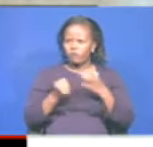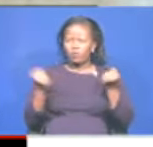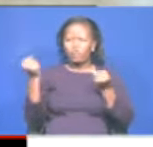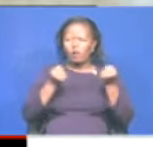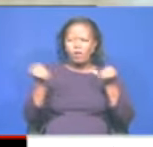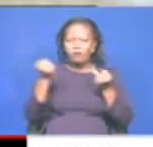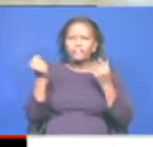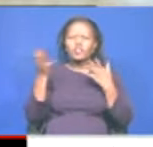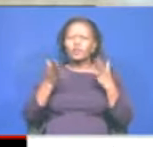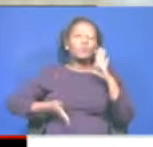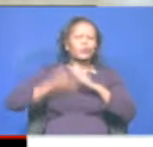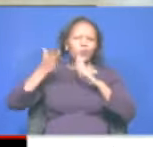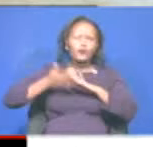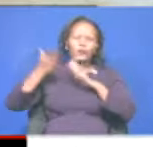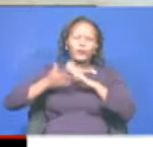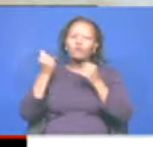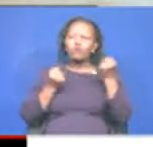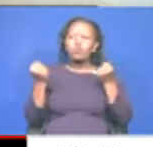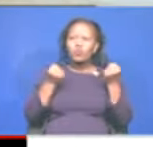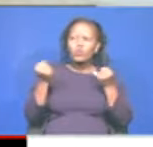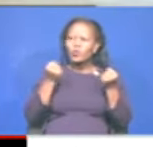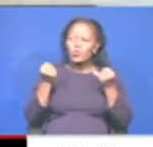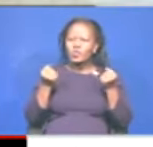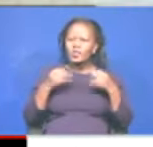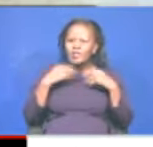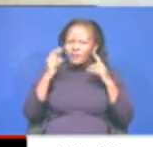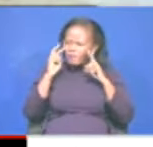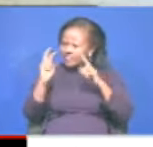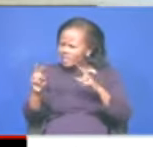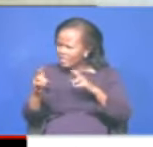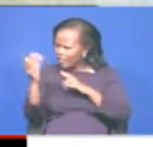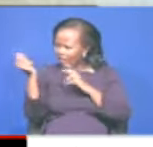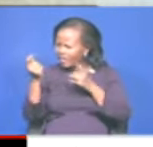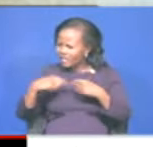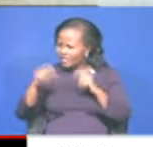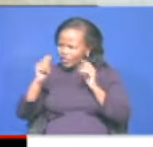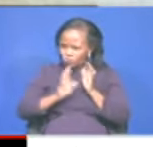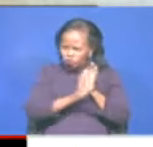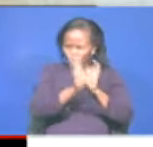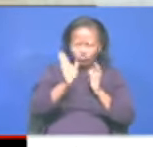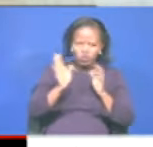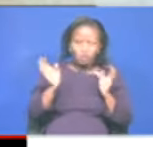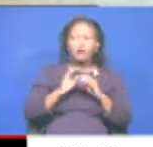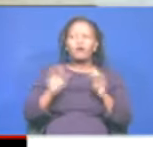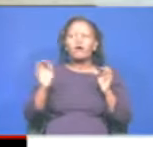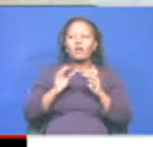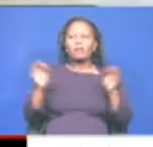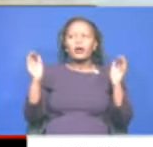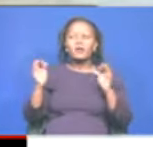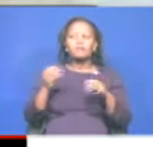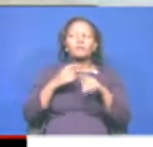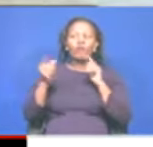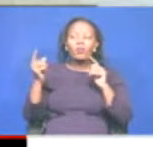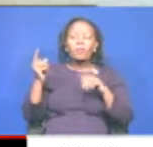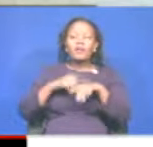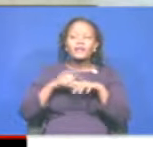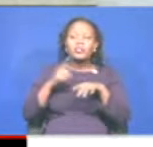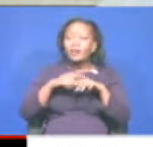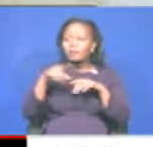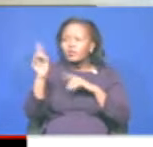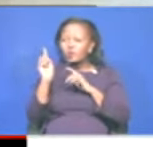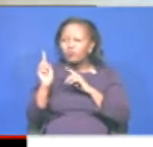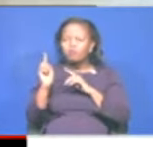mbio. Sikuona gari zingine zikipitana nayo. Lakini sasa vile ilikuwa inakuja kuna zingine zilikuwa